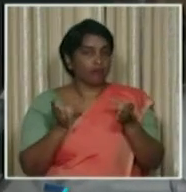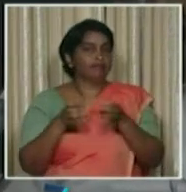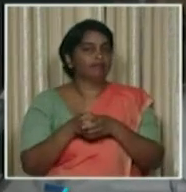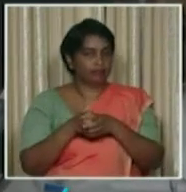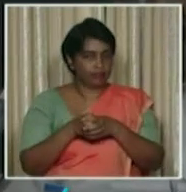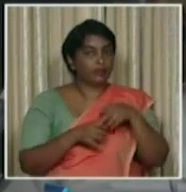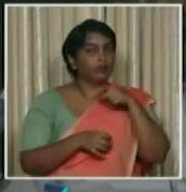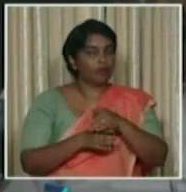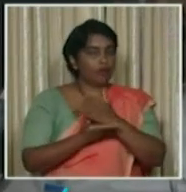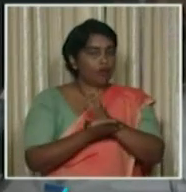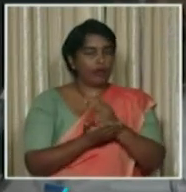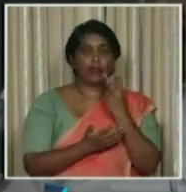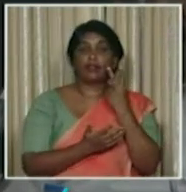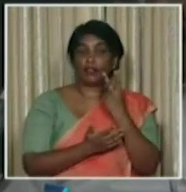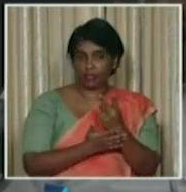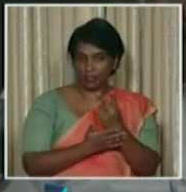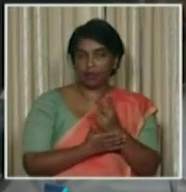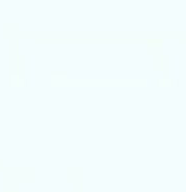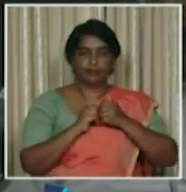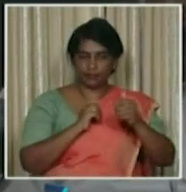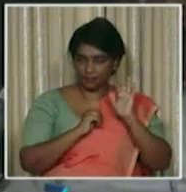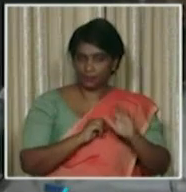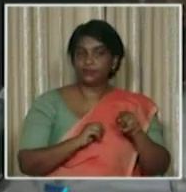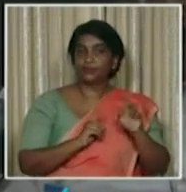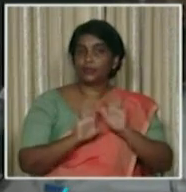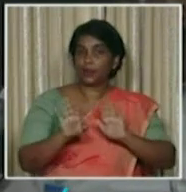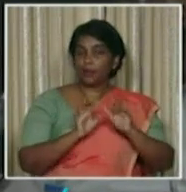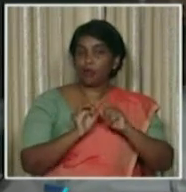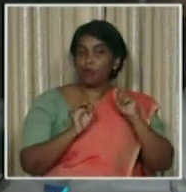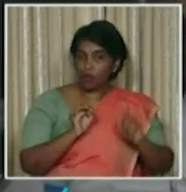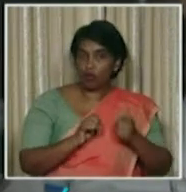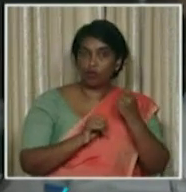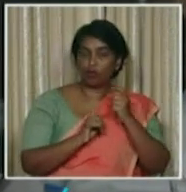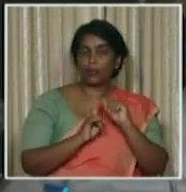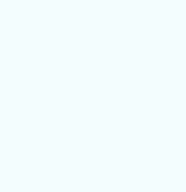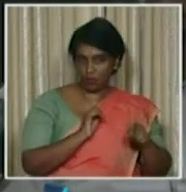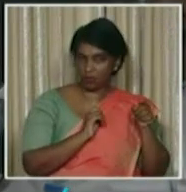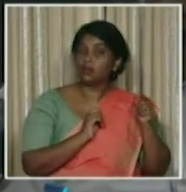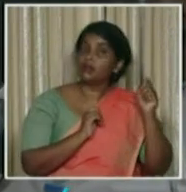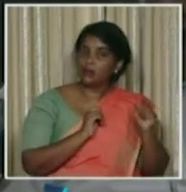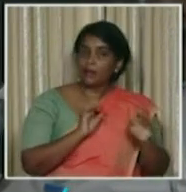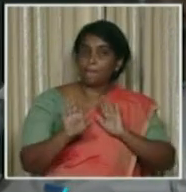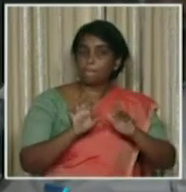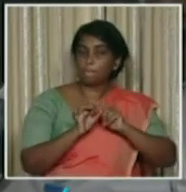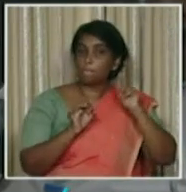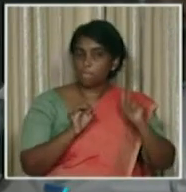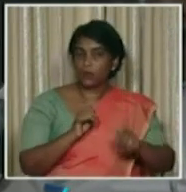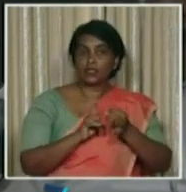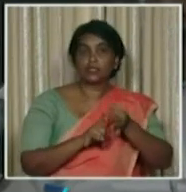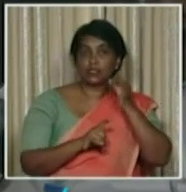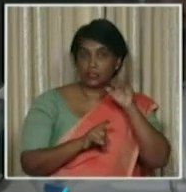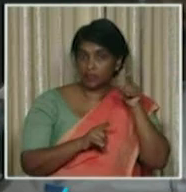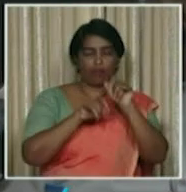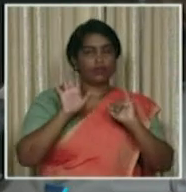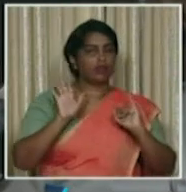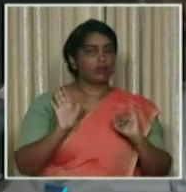තියෙනවා. ඒක කොටස් දෙකකට කඩලා තියෙනවා ගරු කථානායකතුමා. පාලක මණ්ඩලය සහ මුදල් ප්‍රතිපත්ති මණ්ඩලය කියලා. පාලන මණ්ඩලයට ජනාධිපතිවරයා විසින්